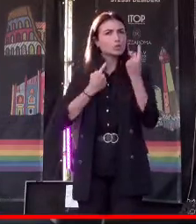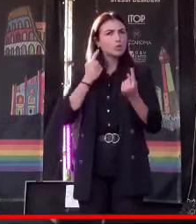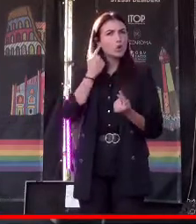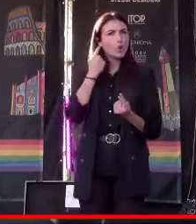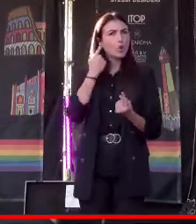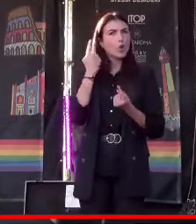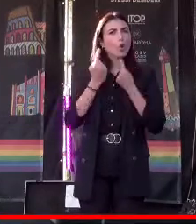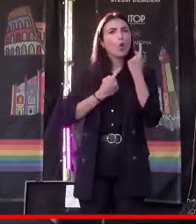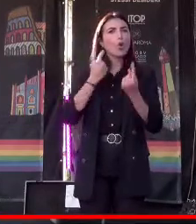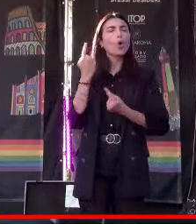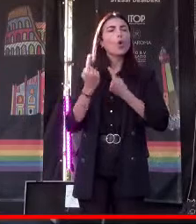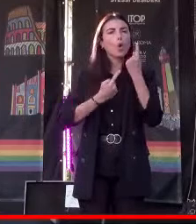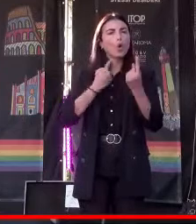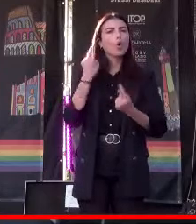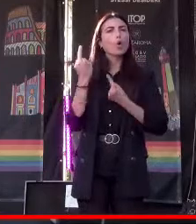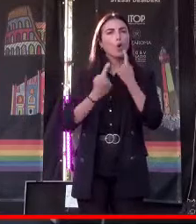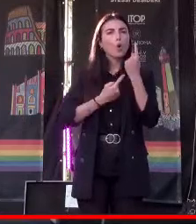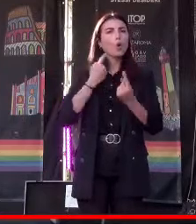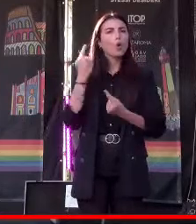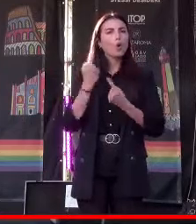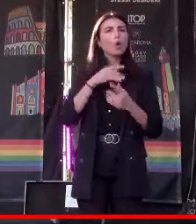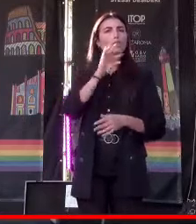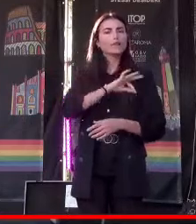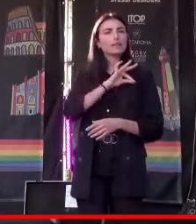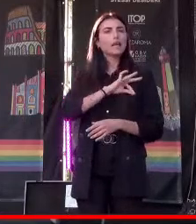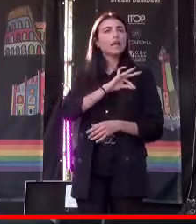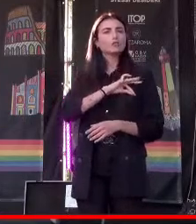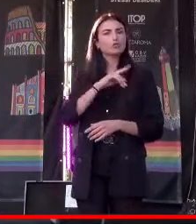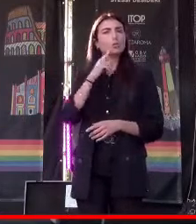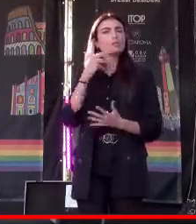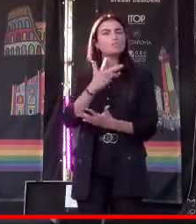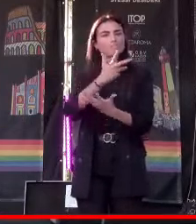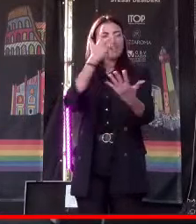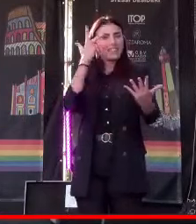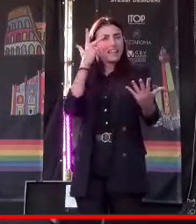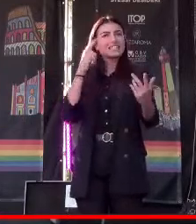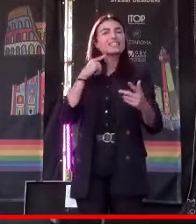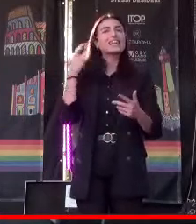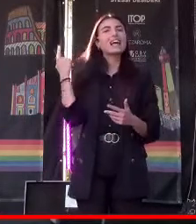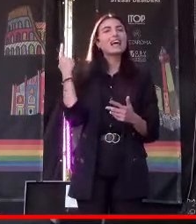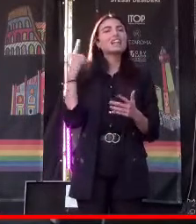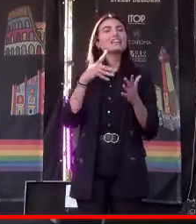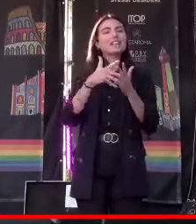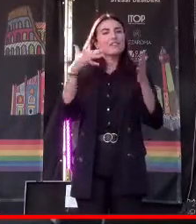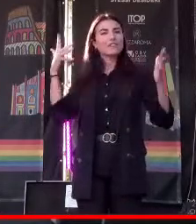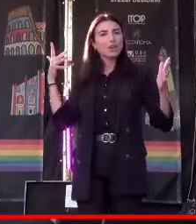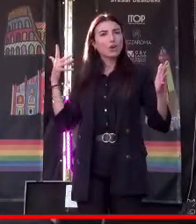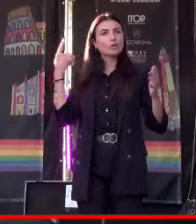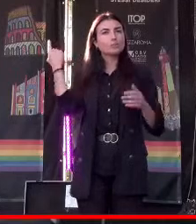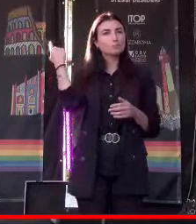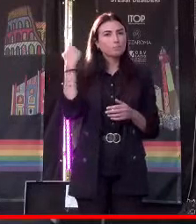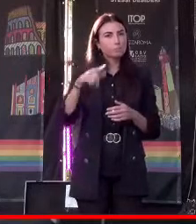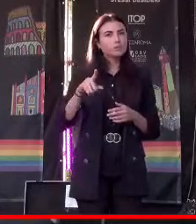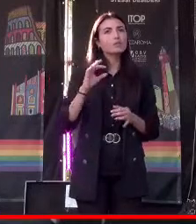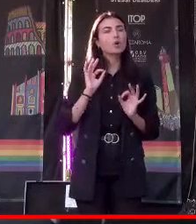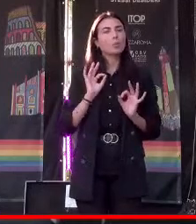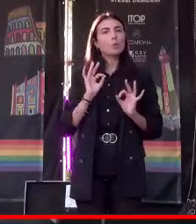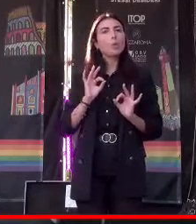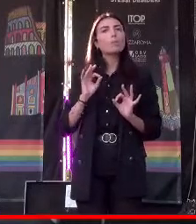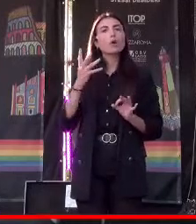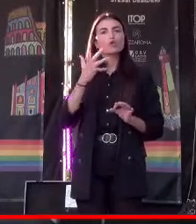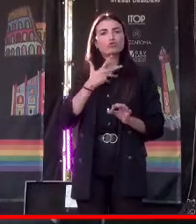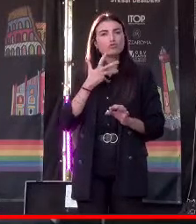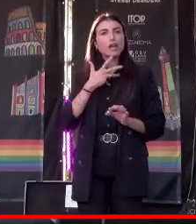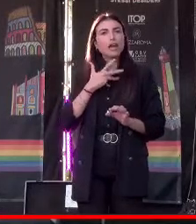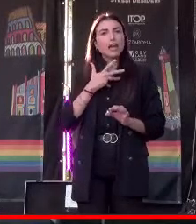vantaggiose o vantaggiose che siano, perché non vogliamo solo evidenziare le difficoltà, ma anche invece quello che è già realmente esistente e si